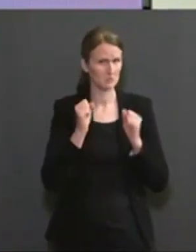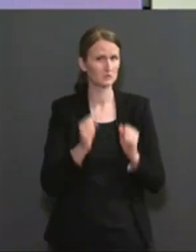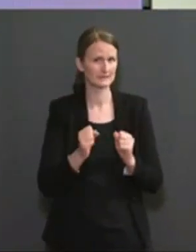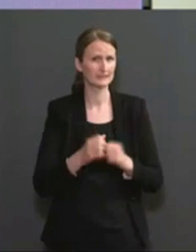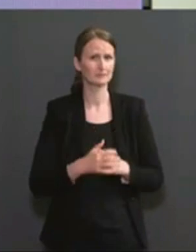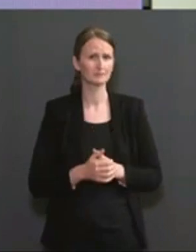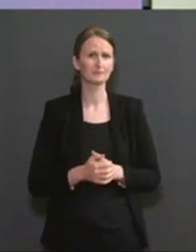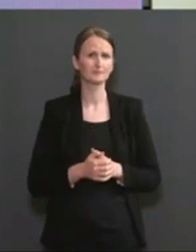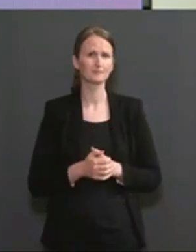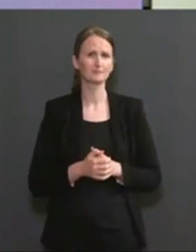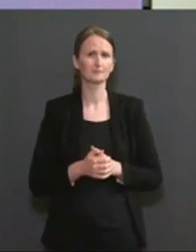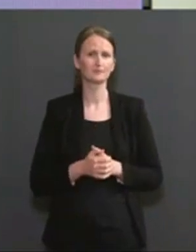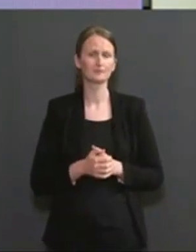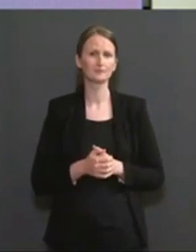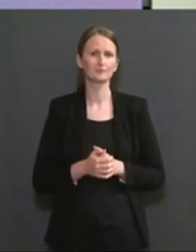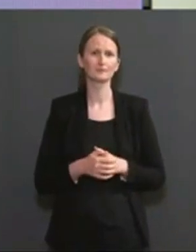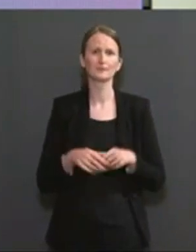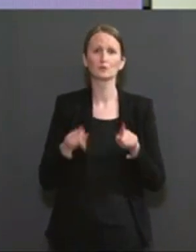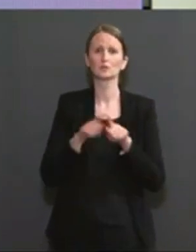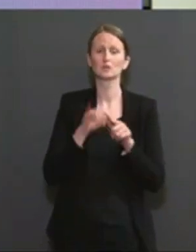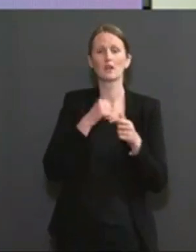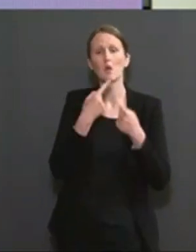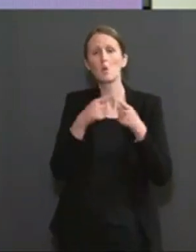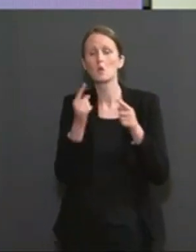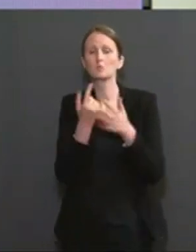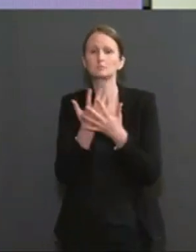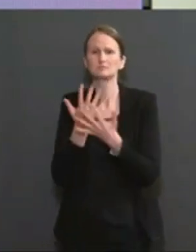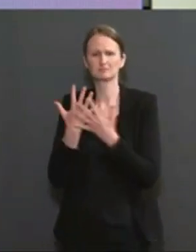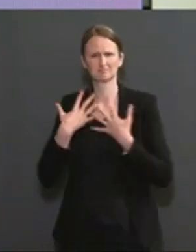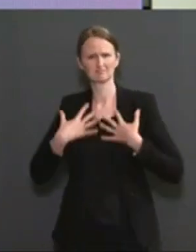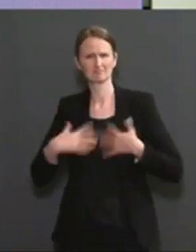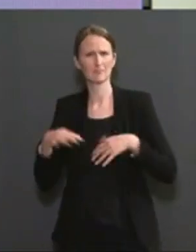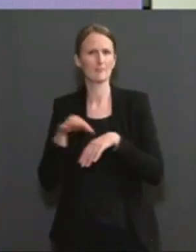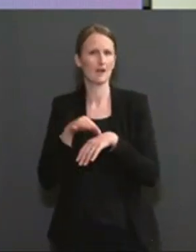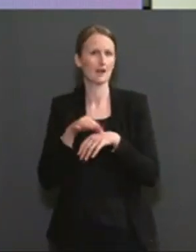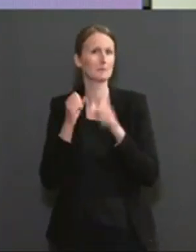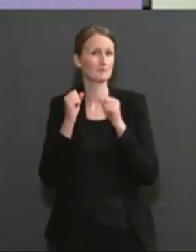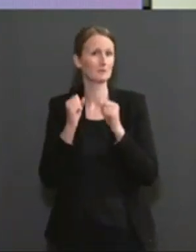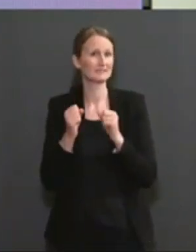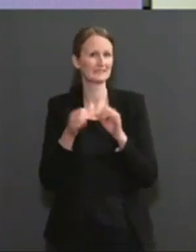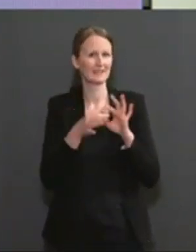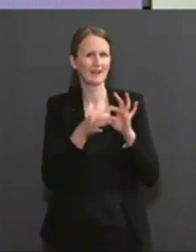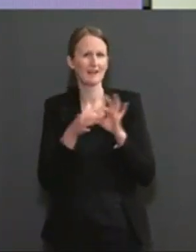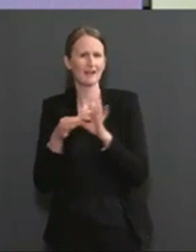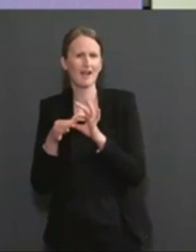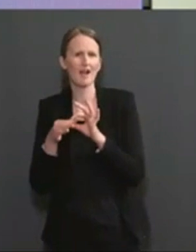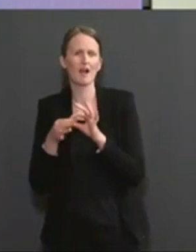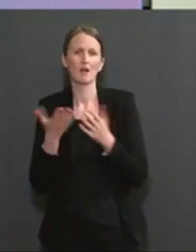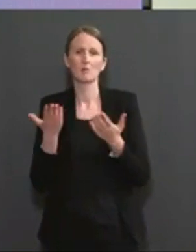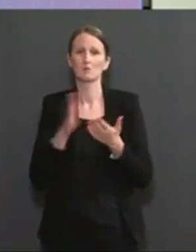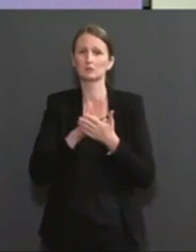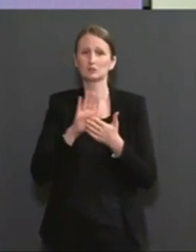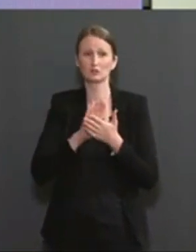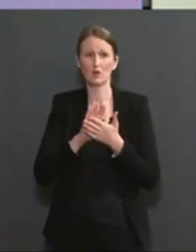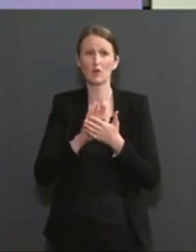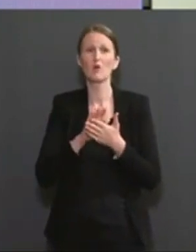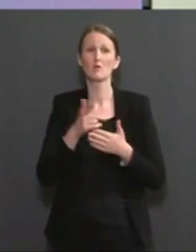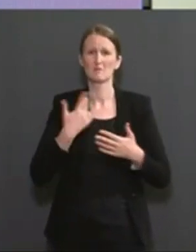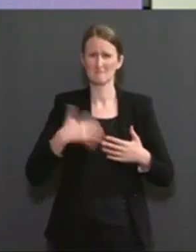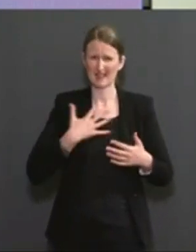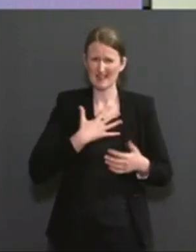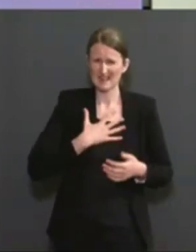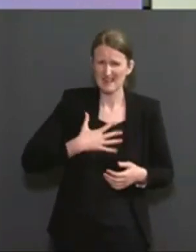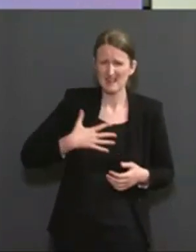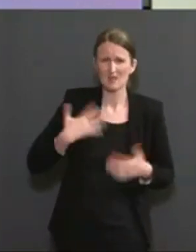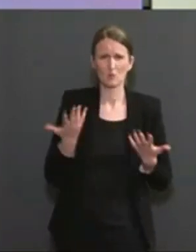vagues, je dirais, moins fréquents, de type douleur dans la poitrine, palpitations, parfois accès de température, en tout